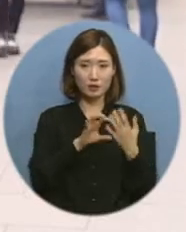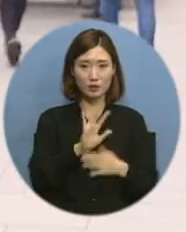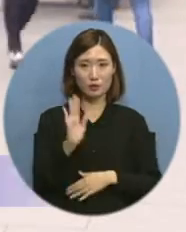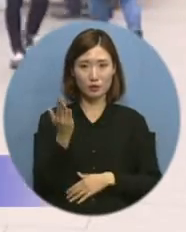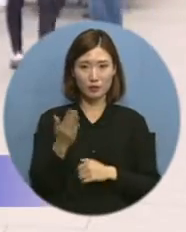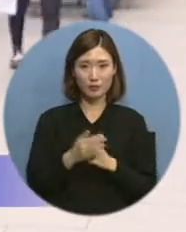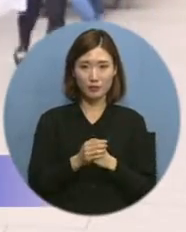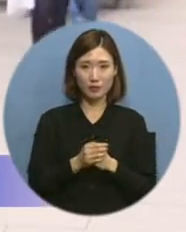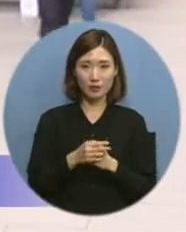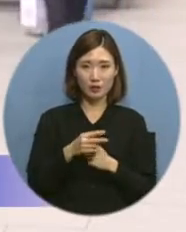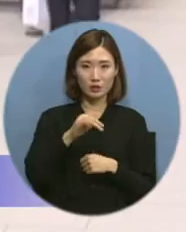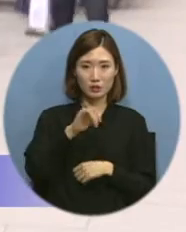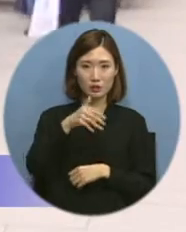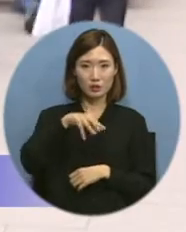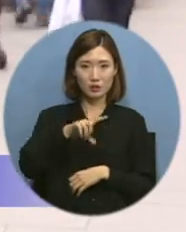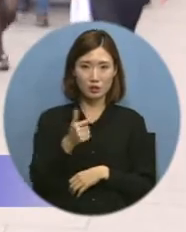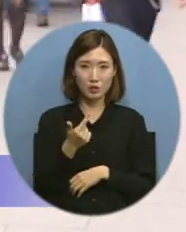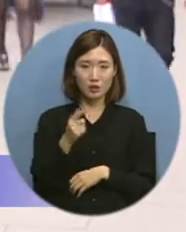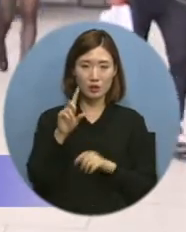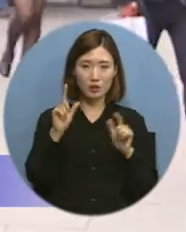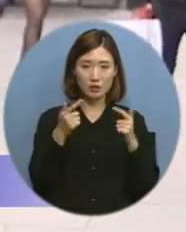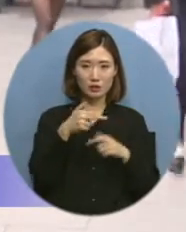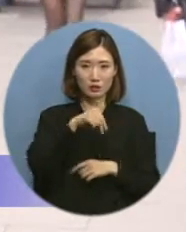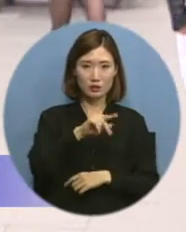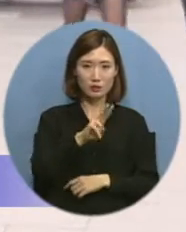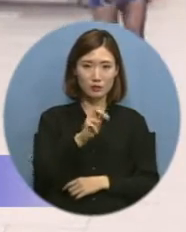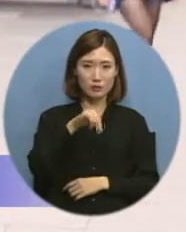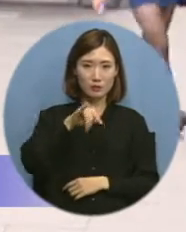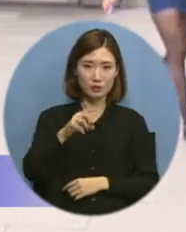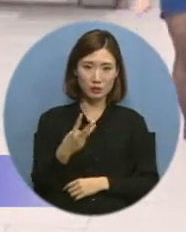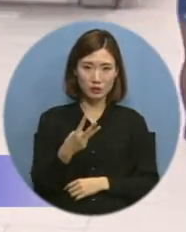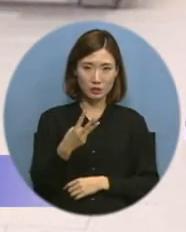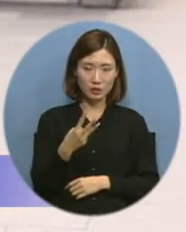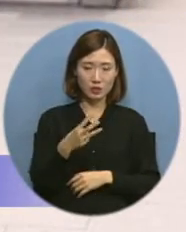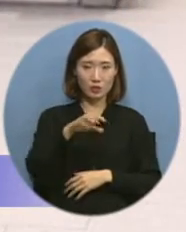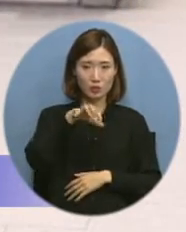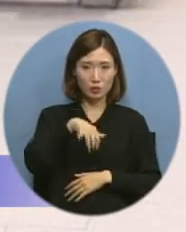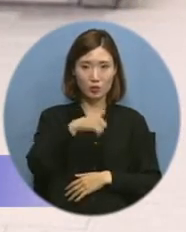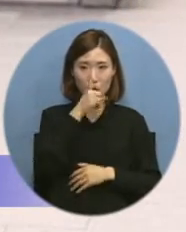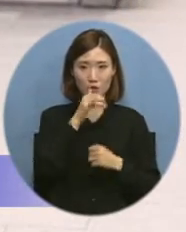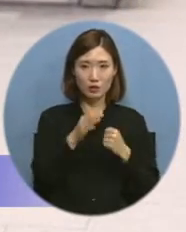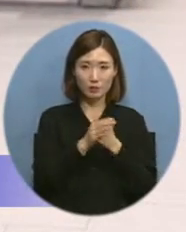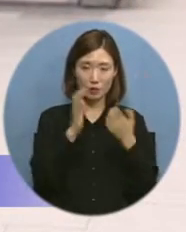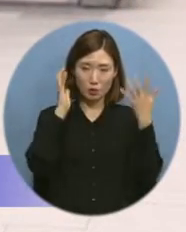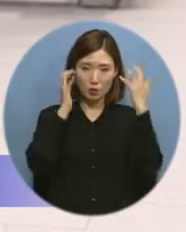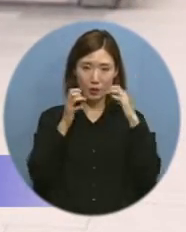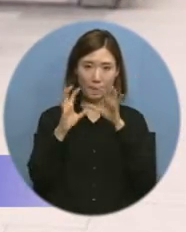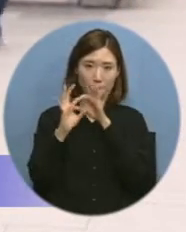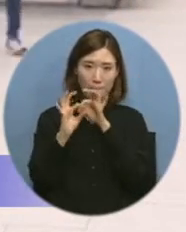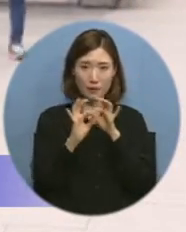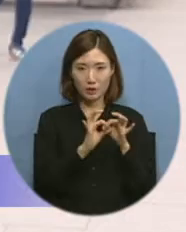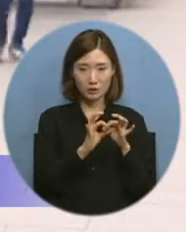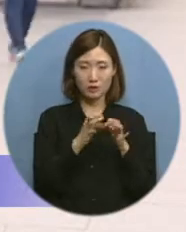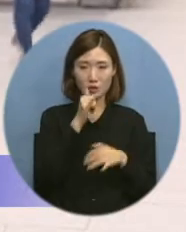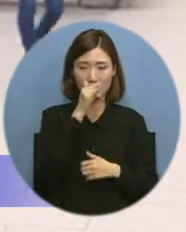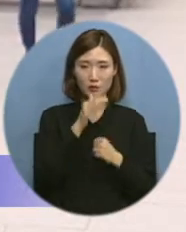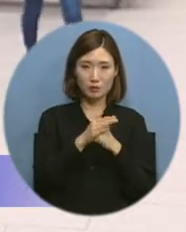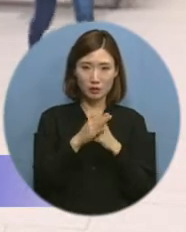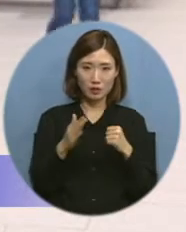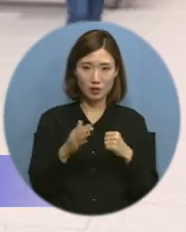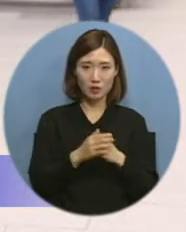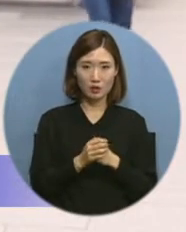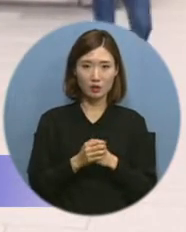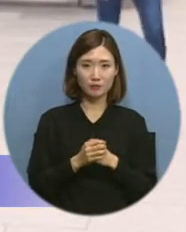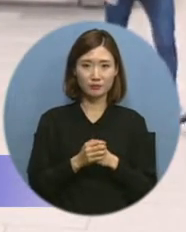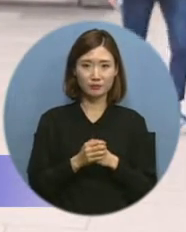신천역의 법정동인 신천동이 아닌 잠실동에 있어서 주민들한테 혼란을 준다 그런 지적이 있어서 우리 주민 트리지움